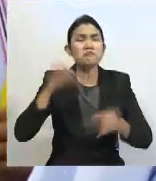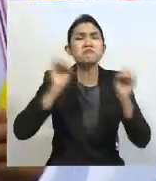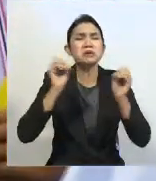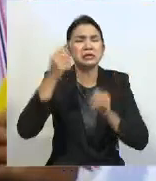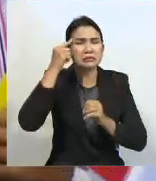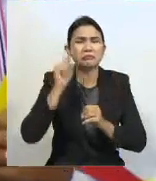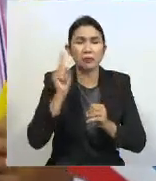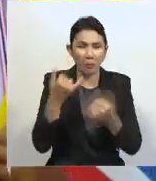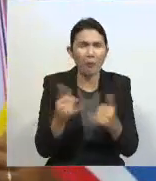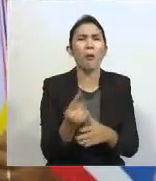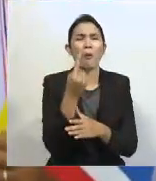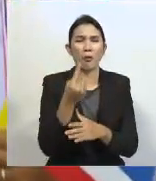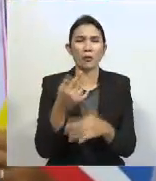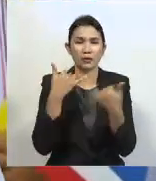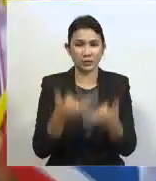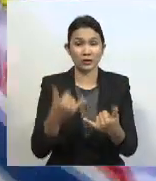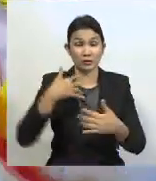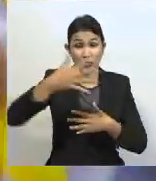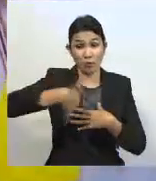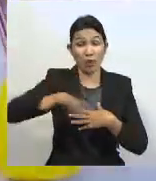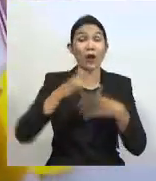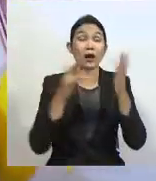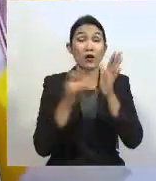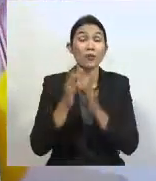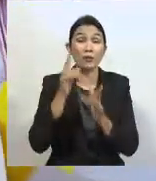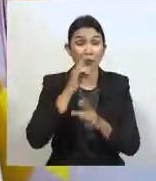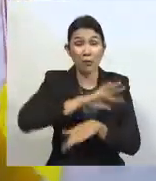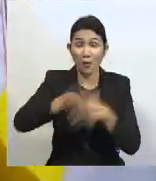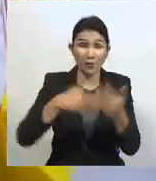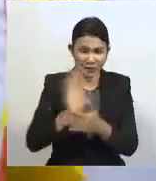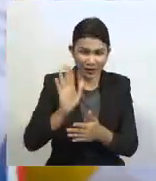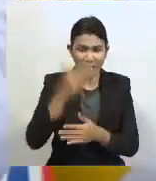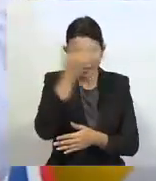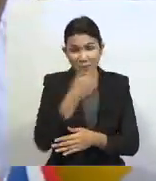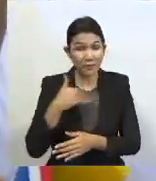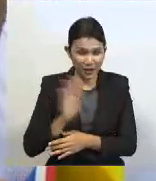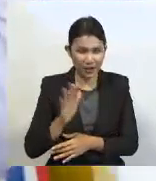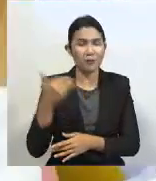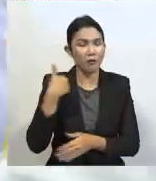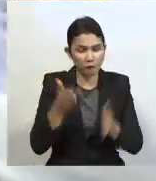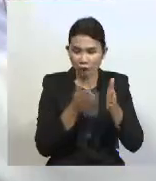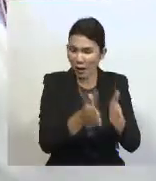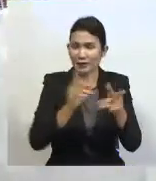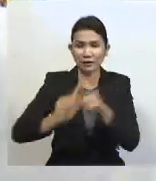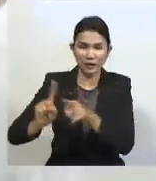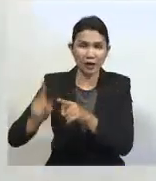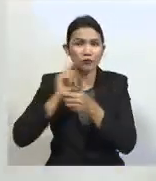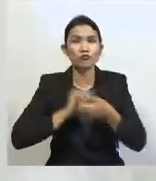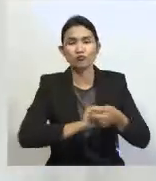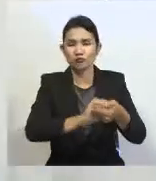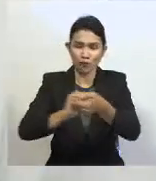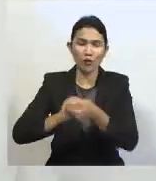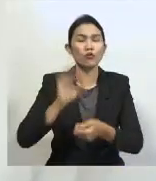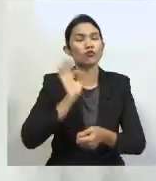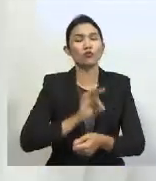มือรู้สึกว่าไม่ใช่เฉพาะพวกเราคาทอลิกเนาะทุกหน่วยงานทุกภาคส่วนมีส่วนร่วมแล้วก็รู้สึกประทับใจ